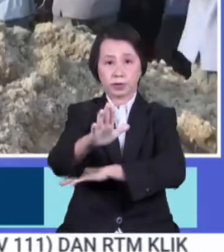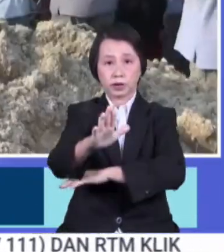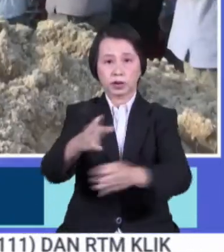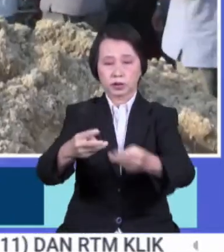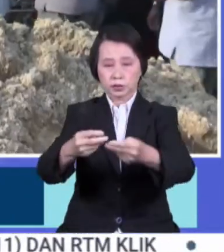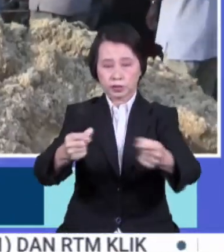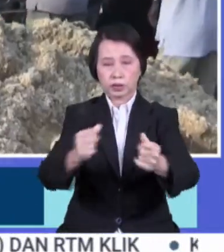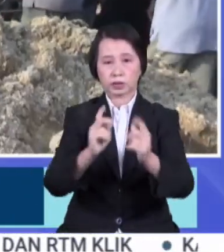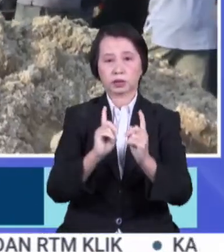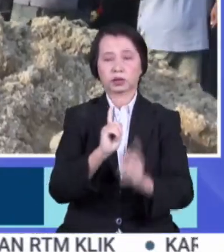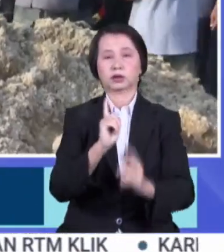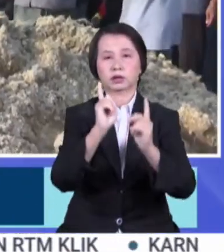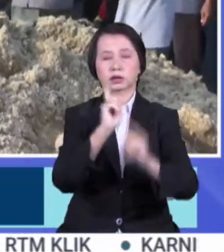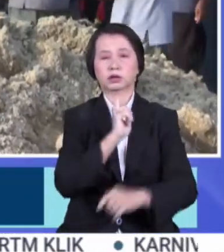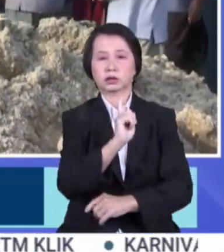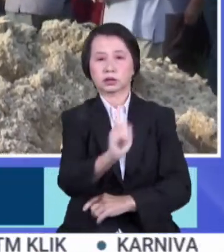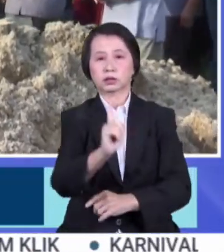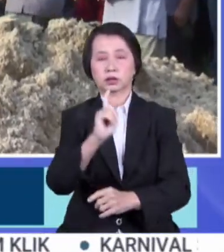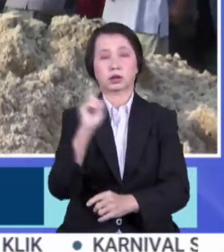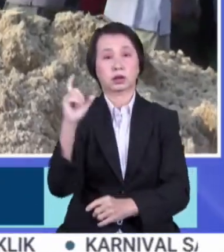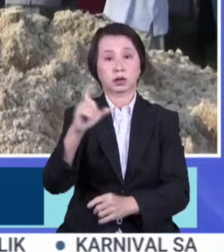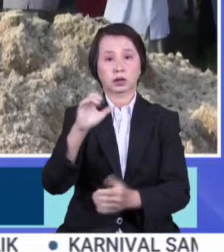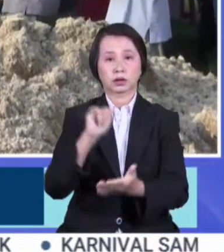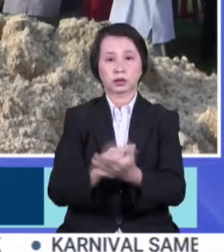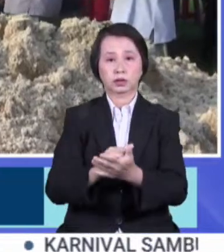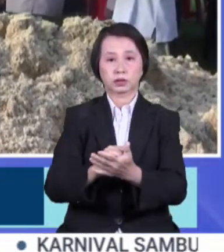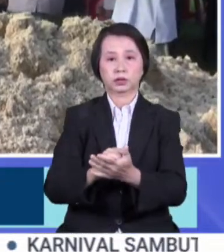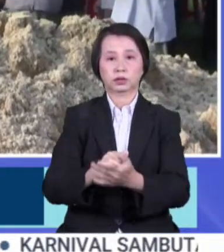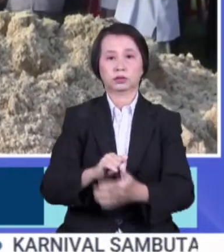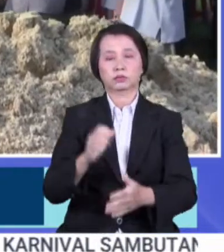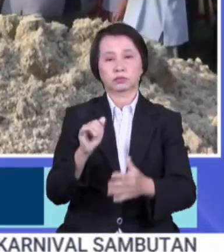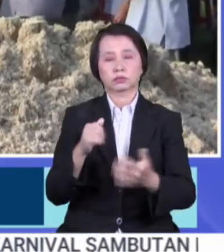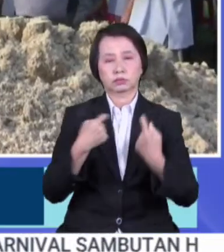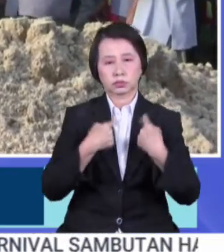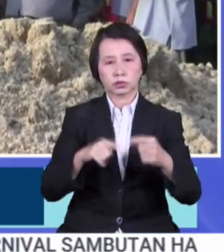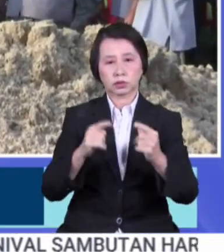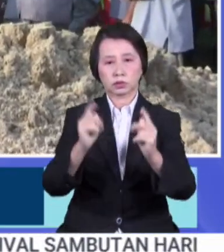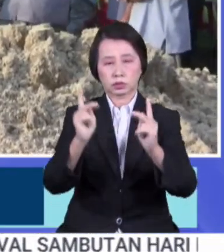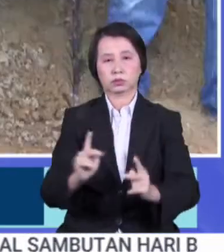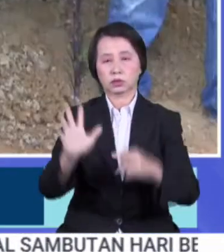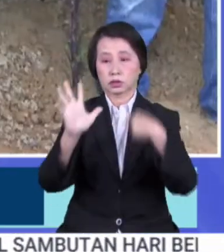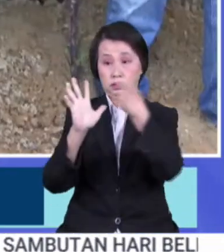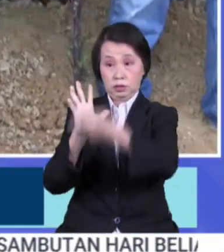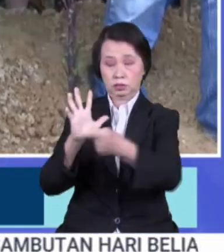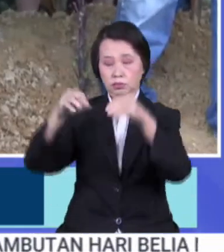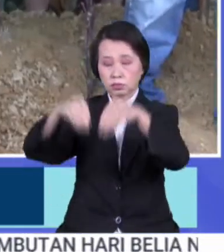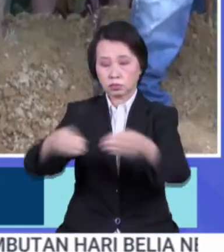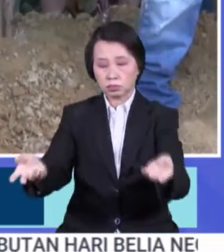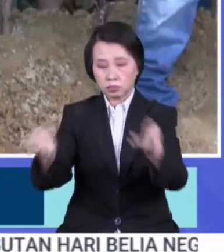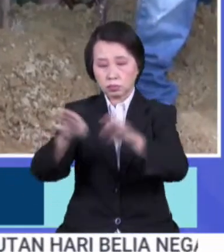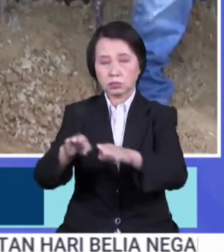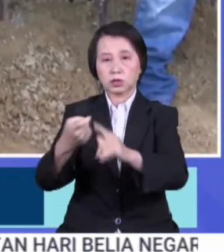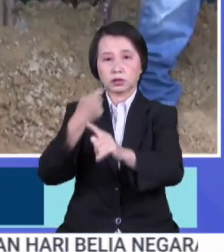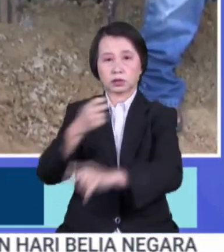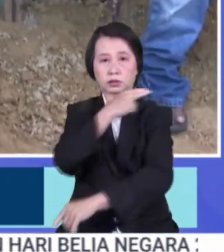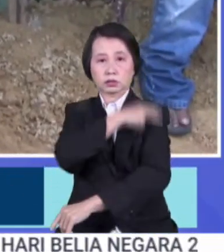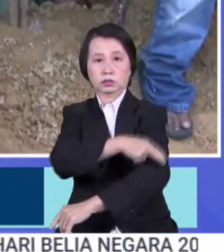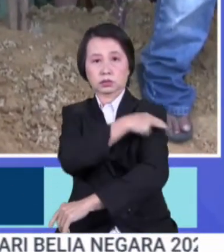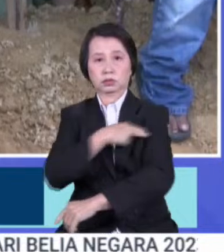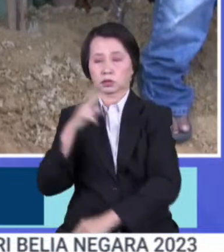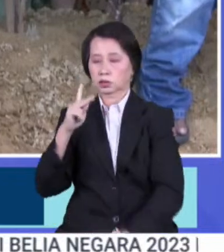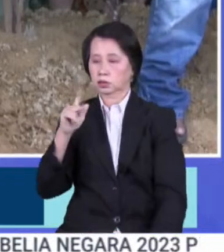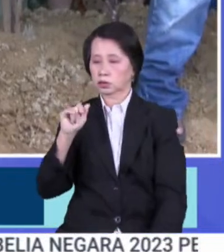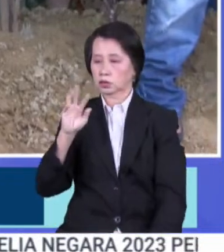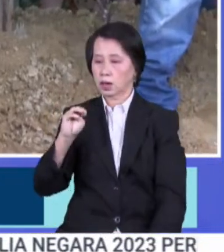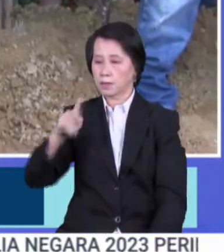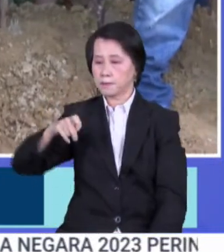tanah perkuburan Islam Kampung Paya Panjang, Padang Rengas. Terdahulu jenazah kelima-lima mangsa dibawa dari Hospital Kampar